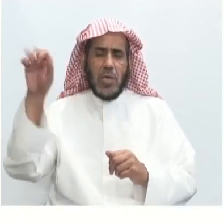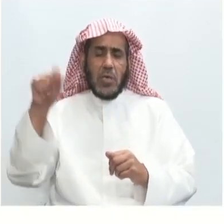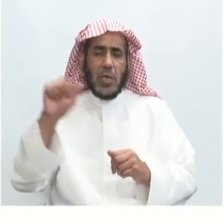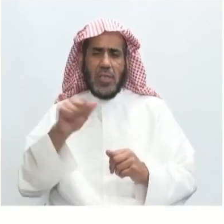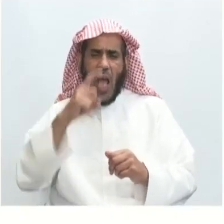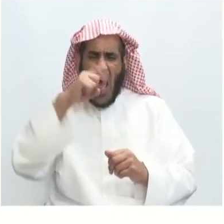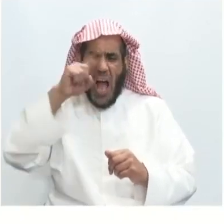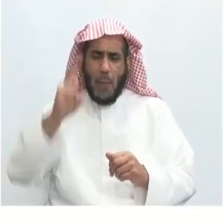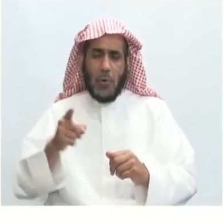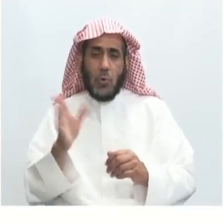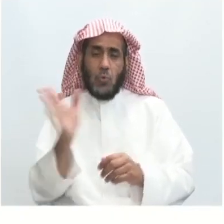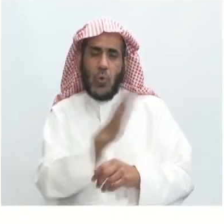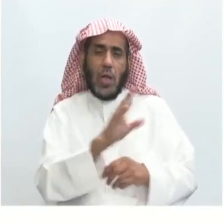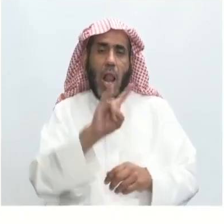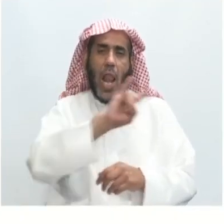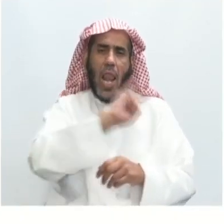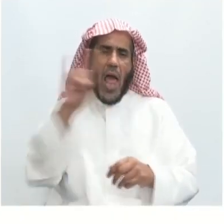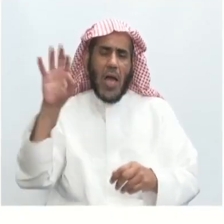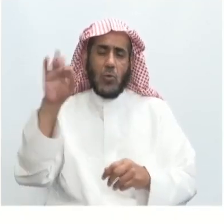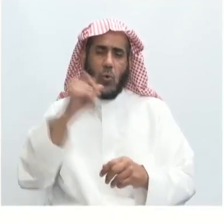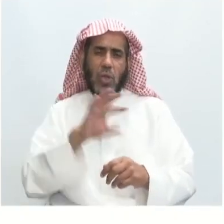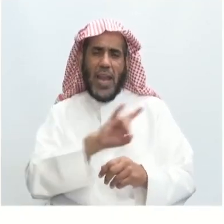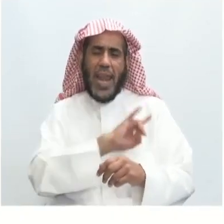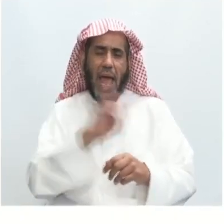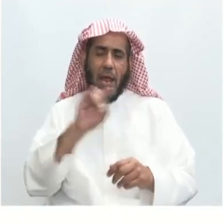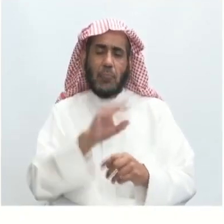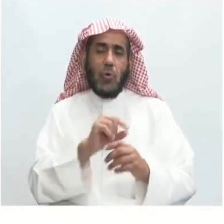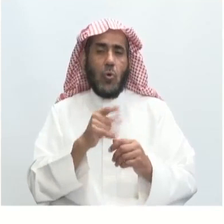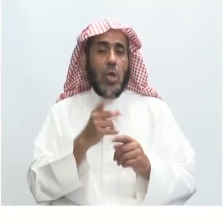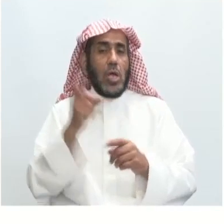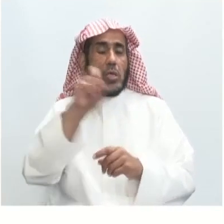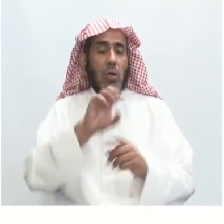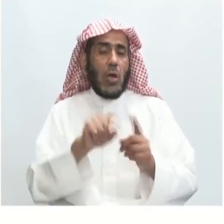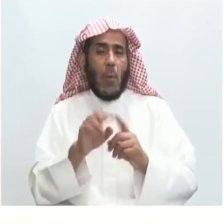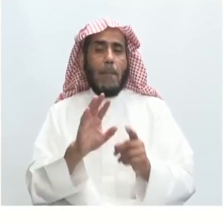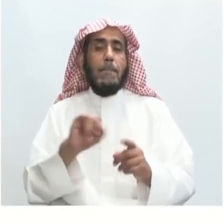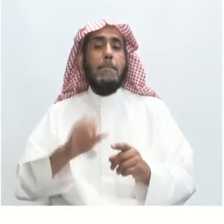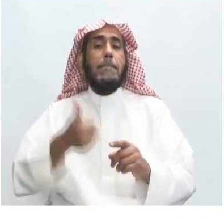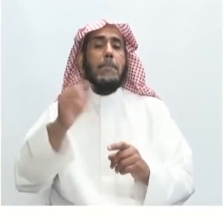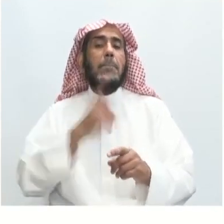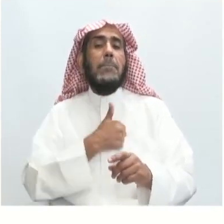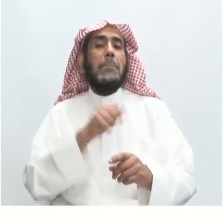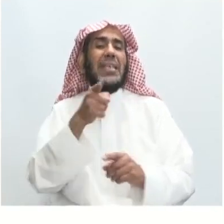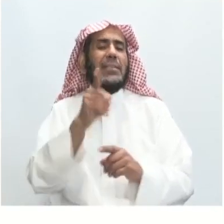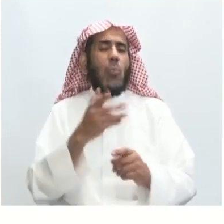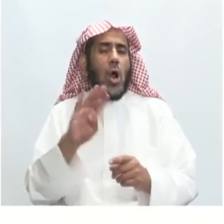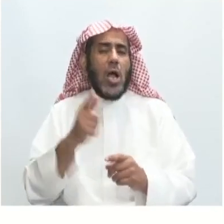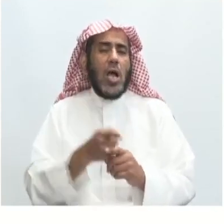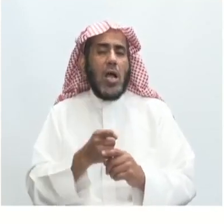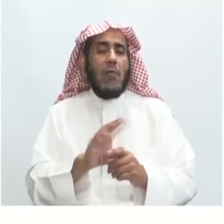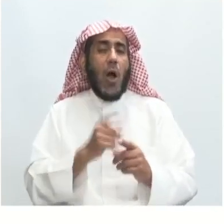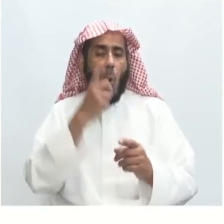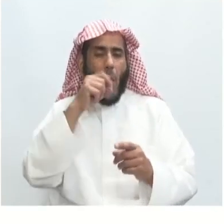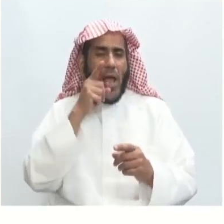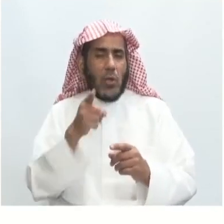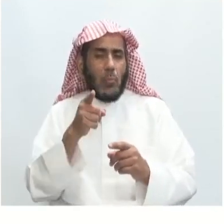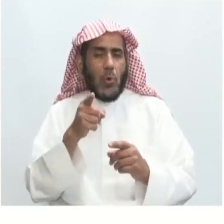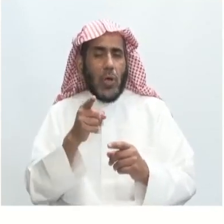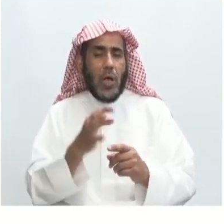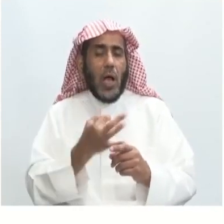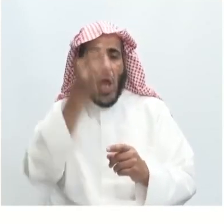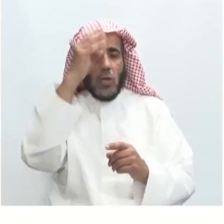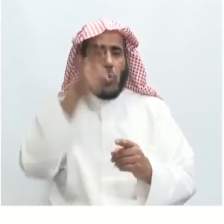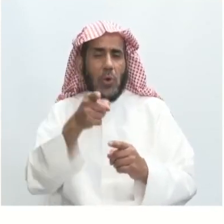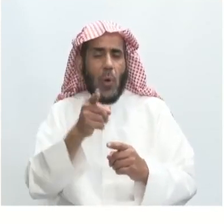ولا تؤذي هذا نهي وحين اسالك احدهم ما اسمك ما اسمك فهو يطلب ان